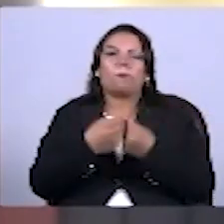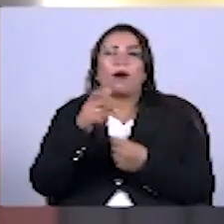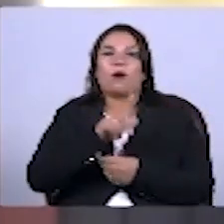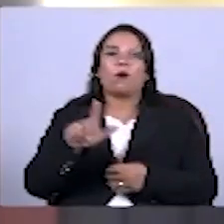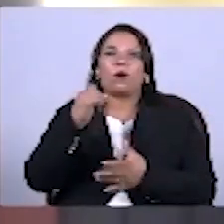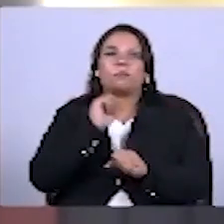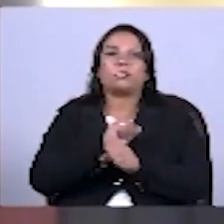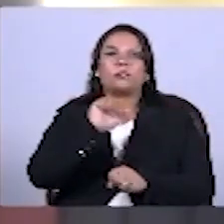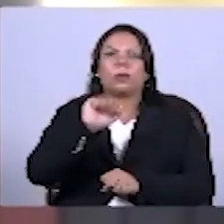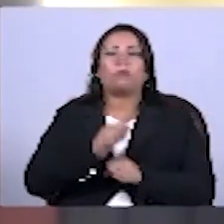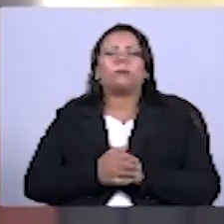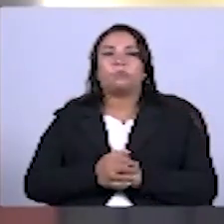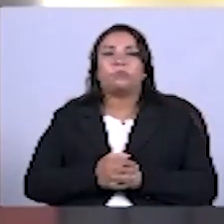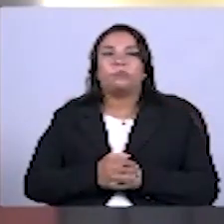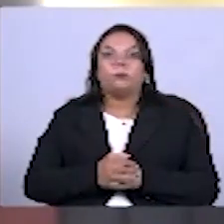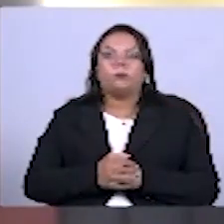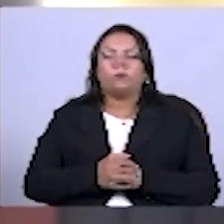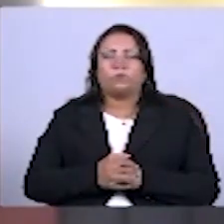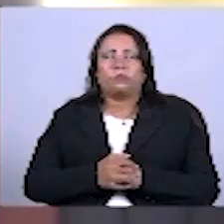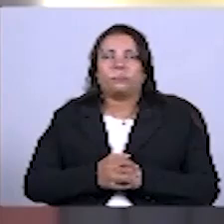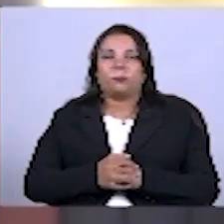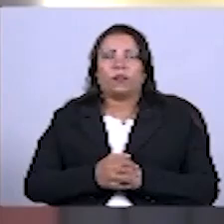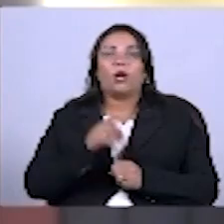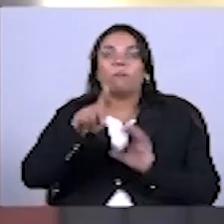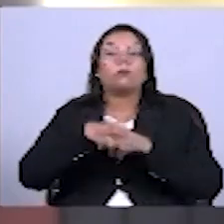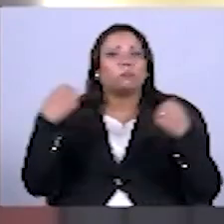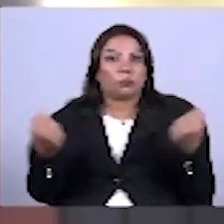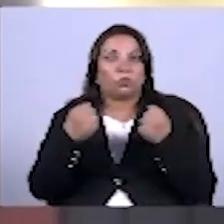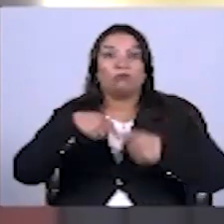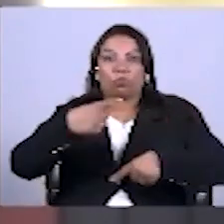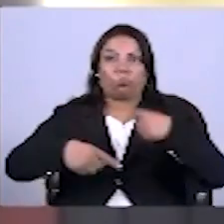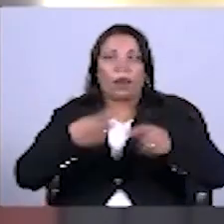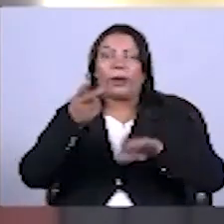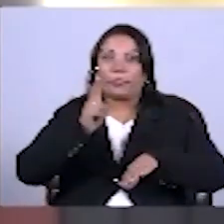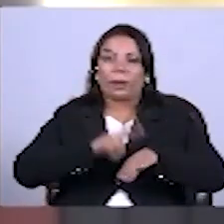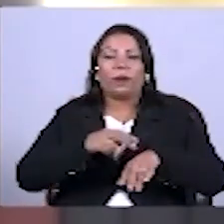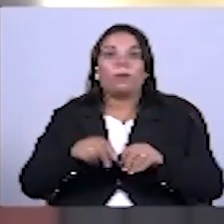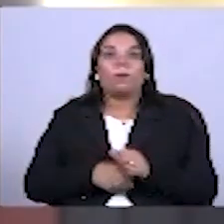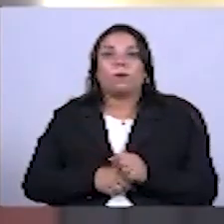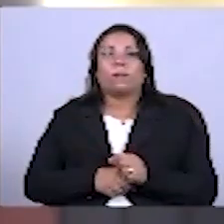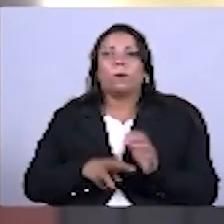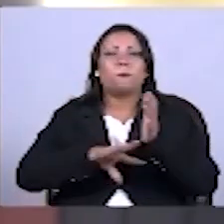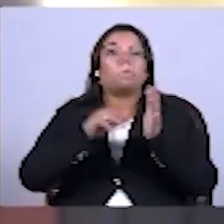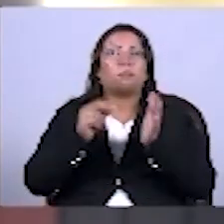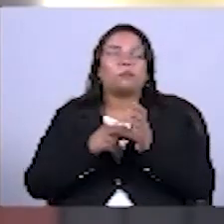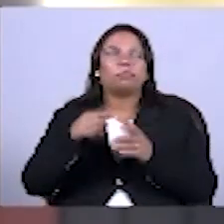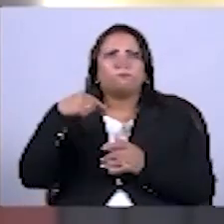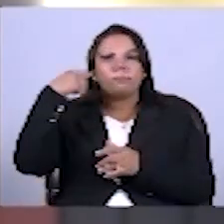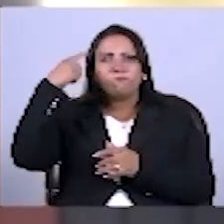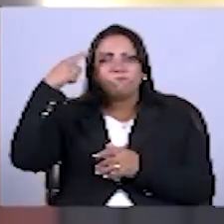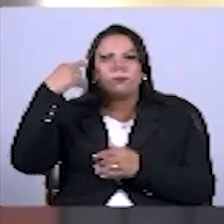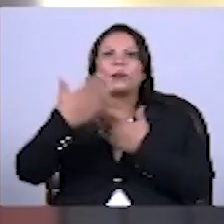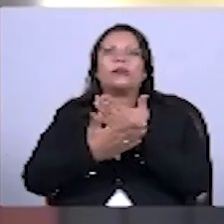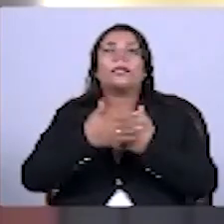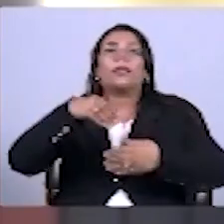في هذا السياق ف في جهود بدات تتحرك مره اخرى ويعني بدا الامل يتجدد في